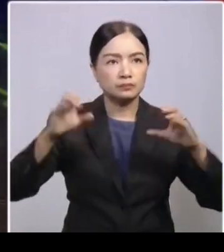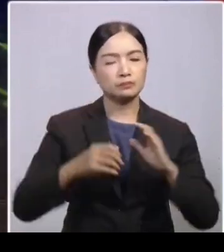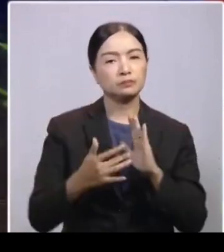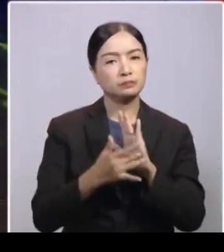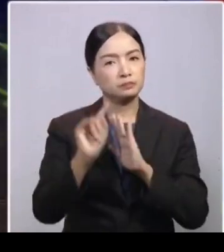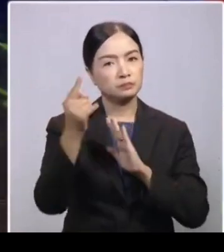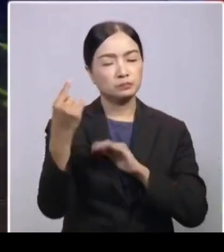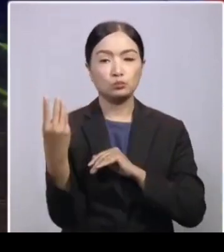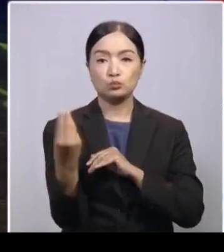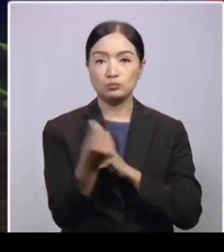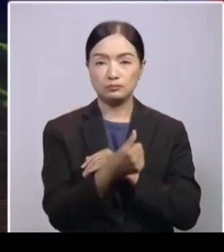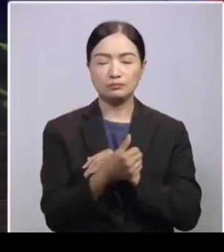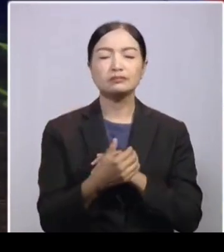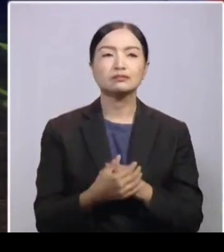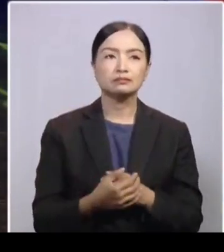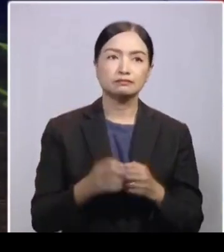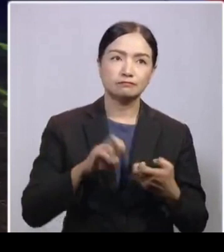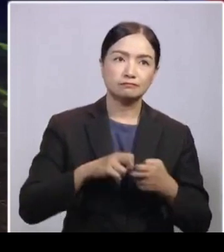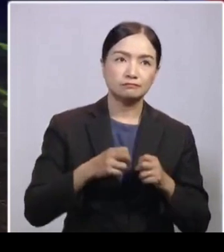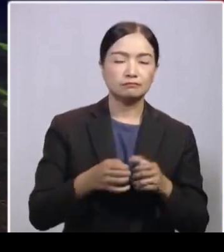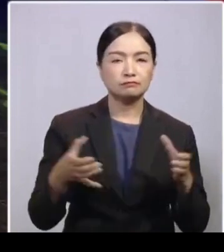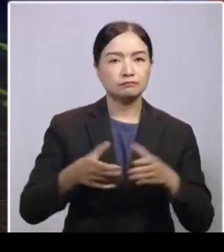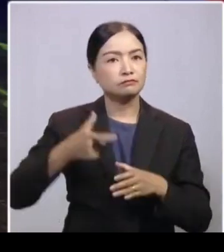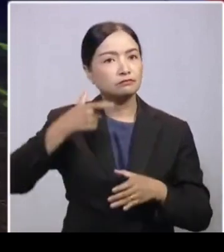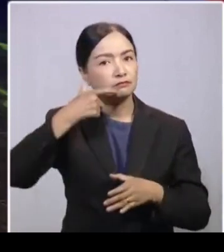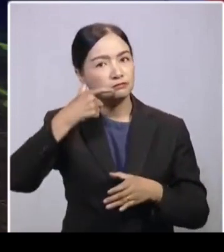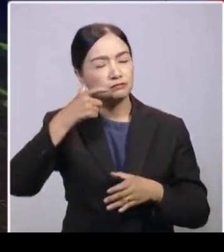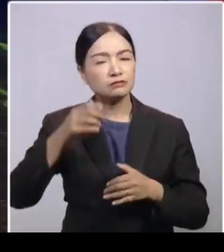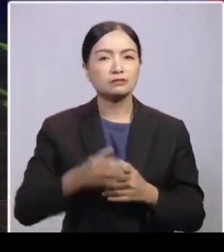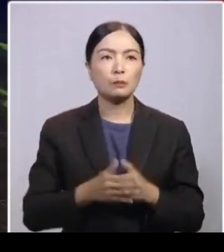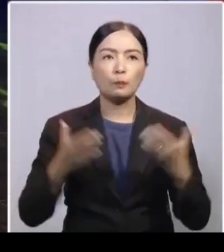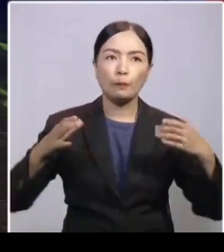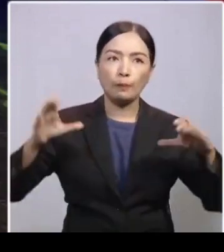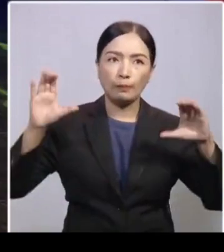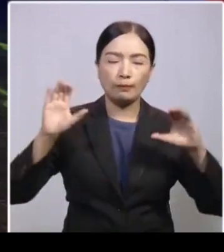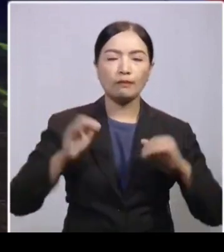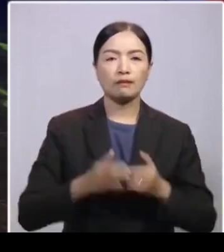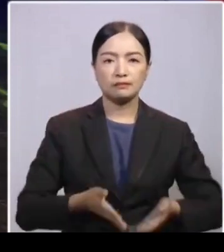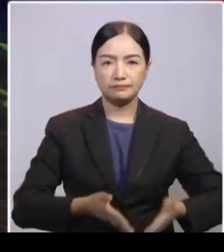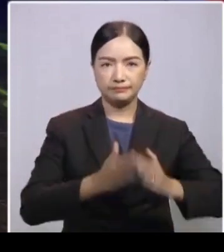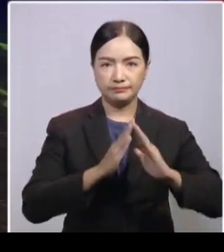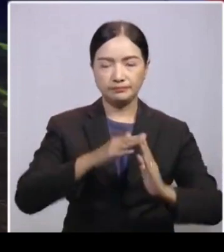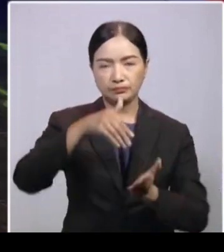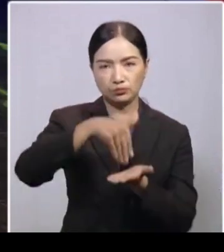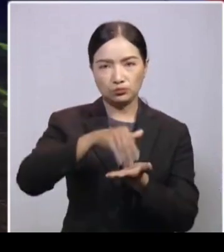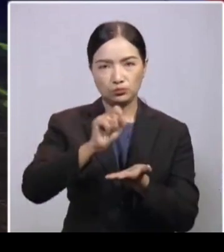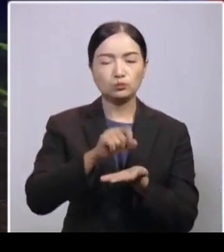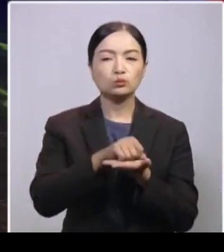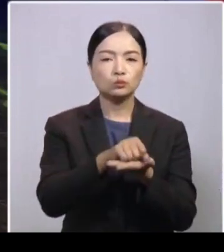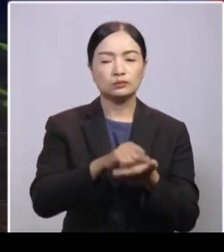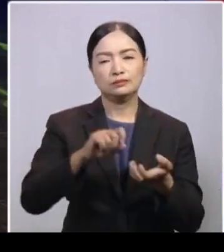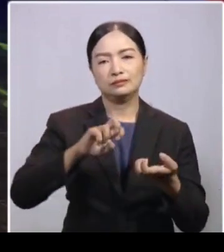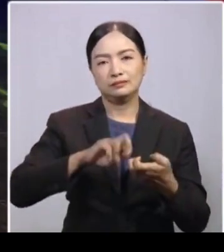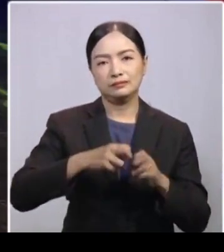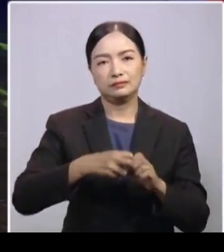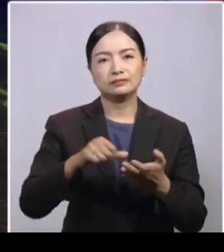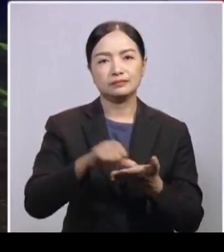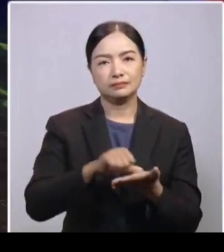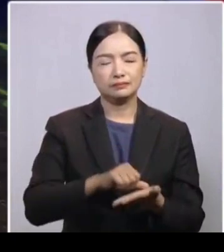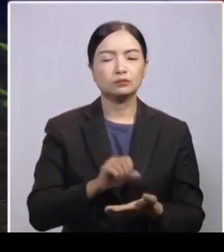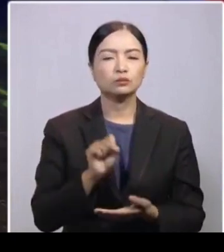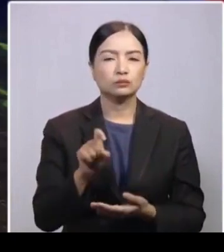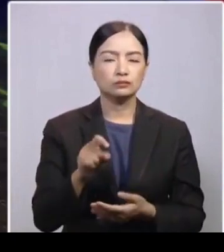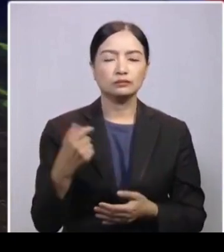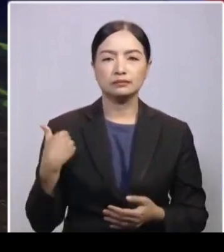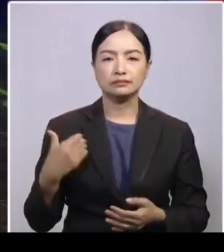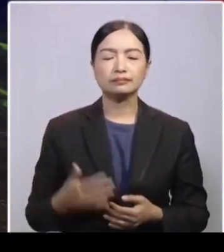สมัยรวดเร็วขณะปัญหาแก๊งออนไลน์ก็รัฐมีการเล็งตั้งศูนย์ว stop serviceเพื่อแก้ปัญหาอย่างทันท่วงทีค่ะ